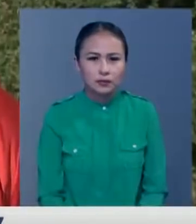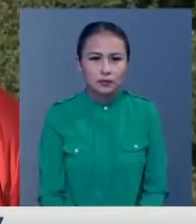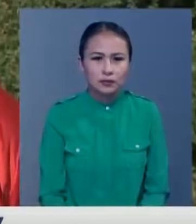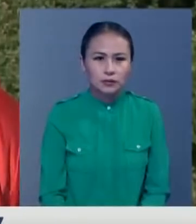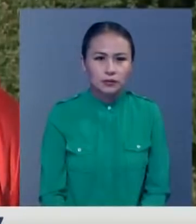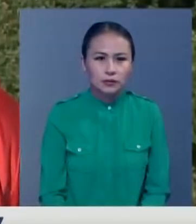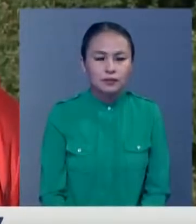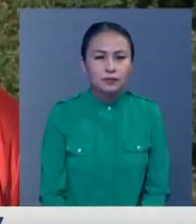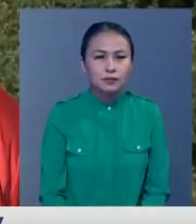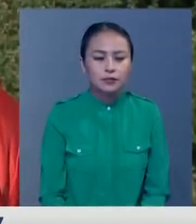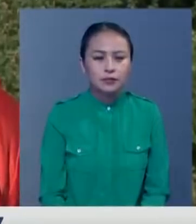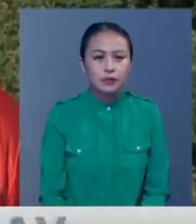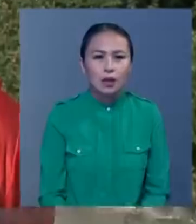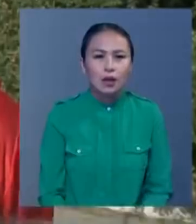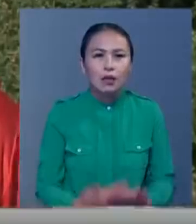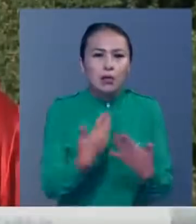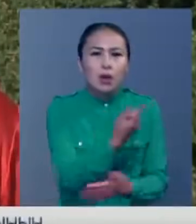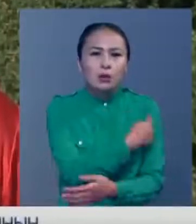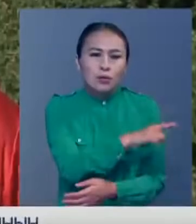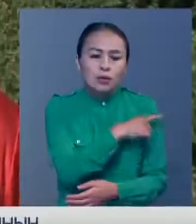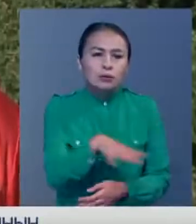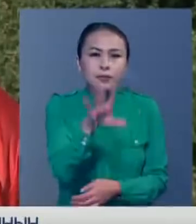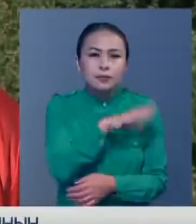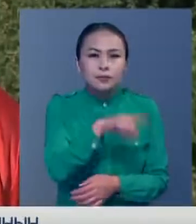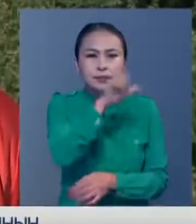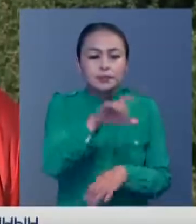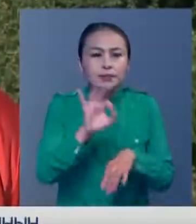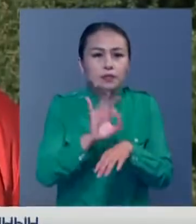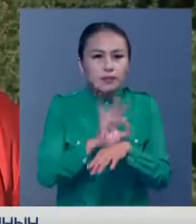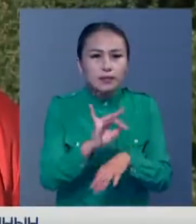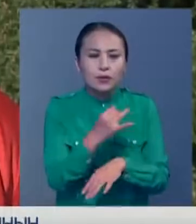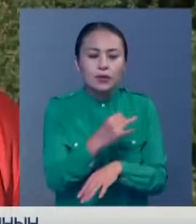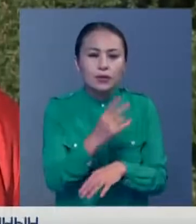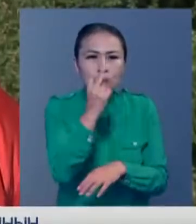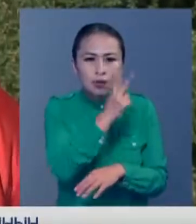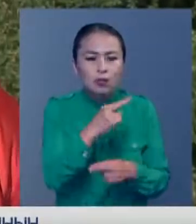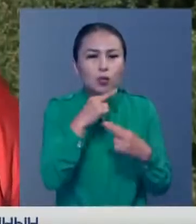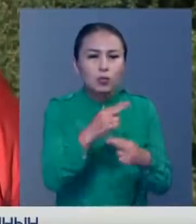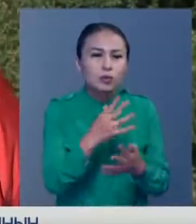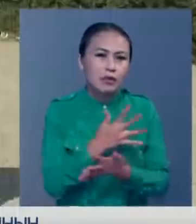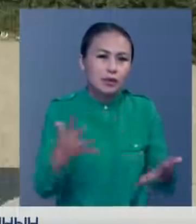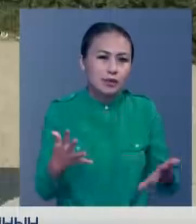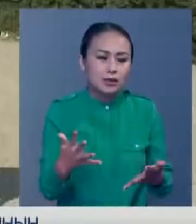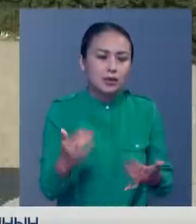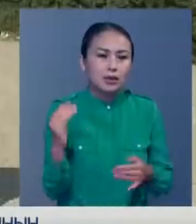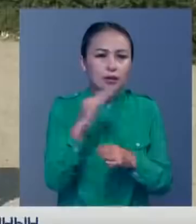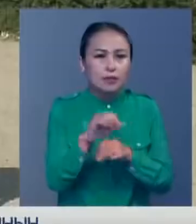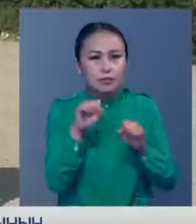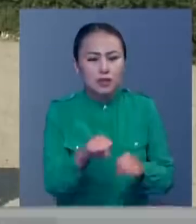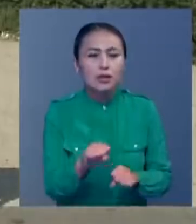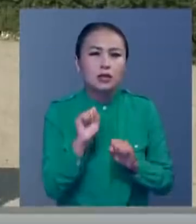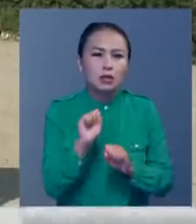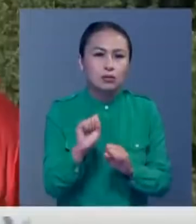Здесь очень важно посмотреть. Біз ауруханалардағы науқастар мен медицина қызметкерлерінің жағдайына баса назар аударамыз. Құқықтардың